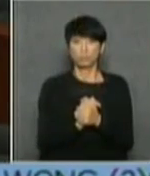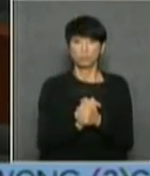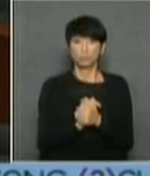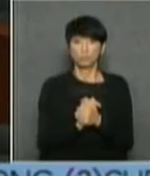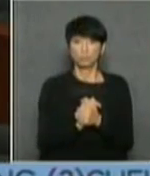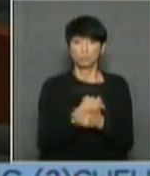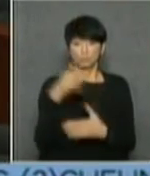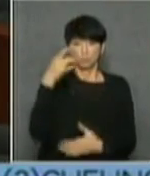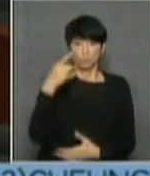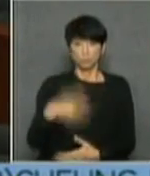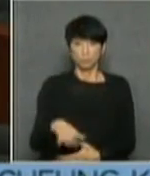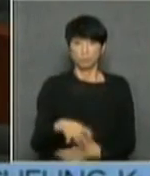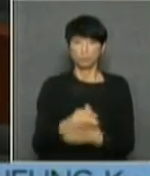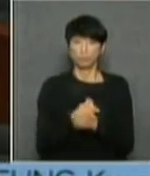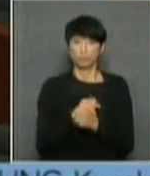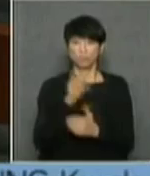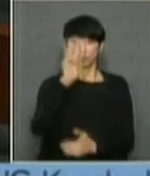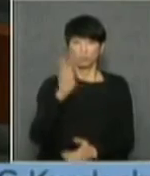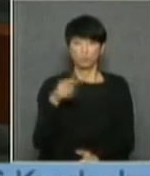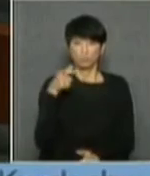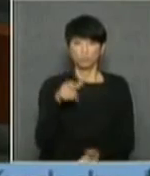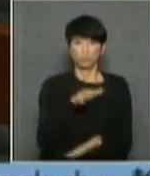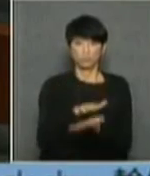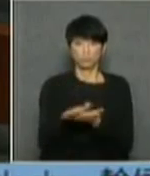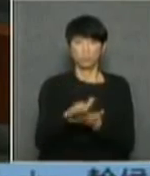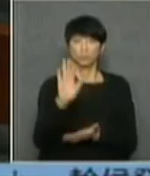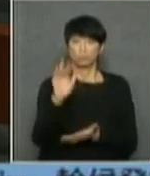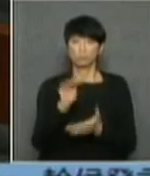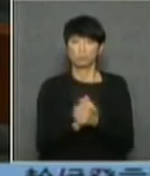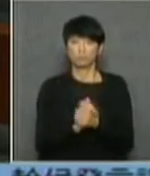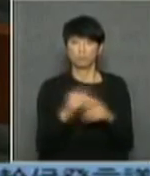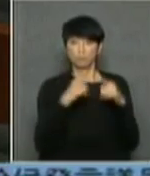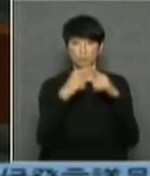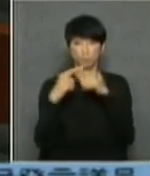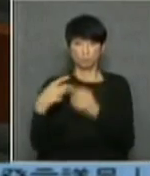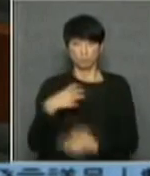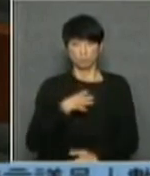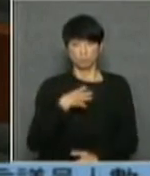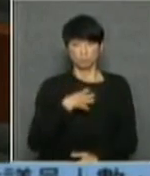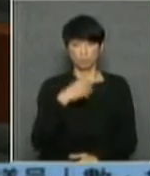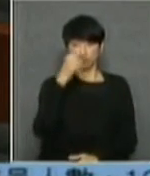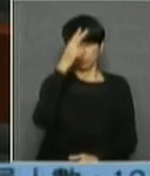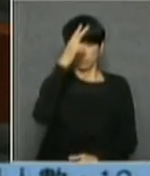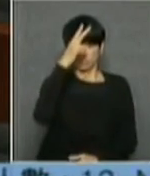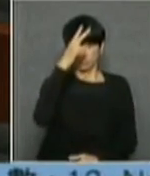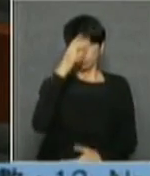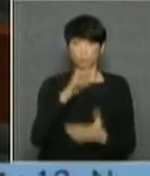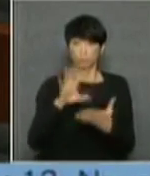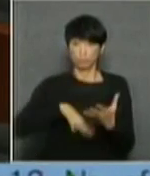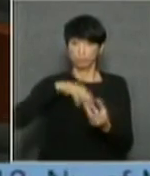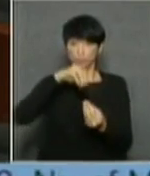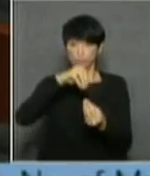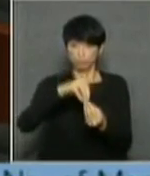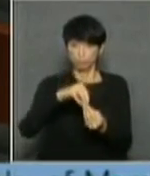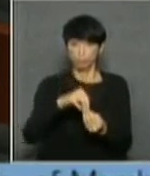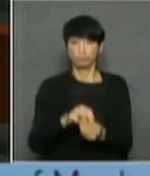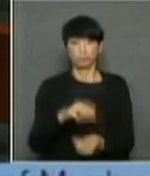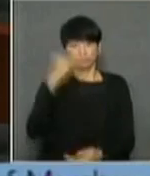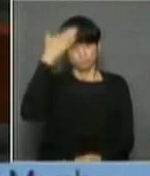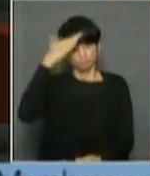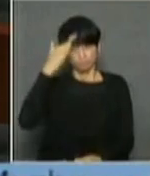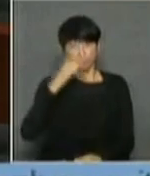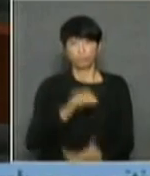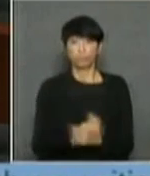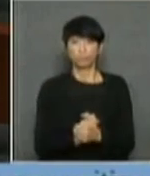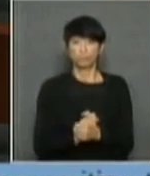豁免佢哋嘅水費，令到市民呢係感受到政府係嗰種關心同埋體貼。但係